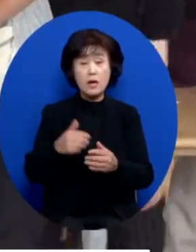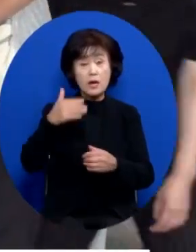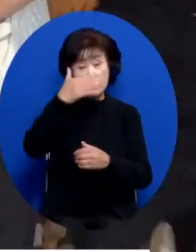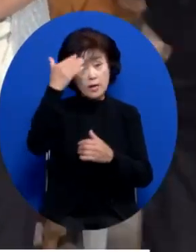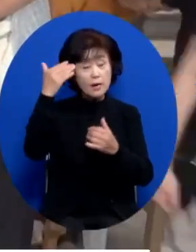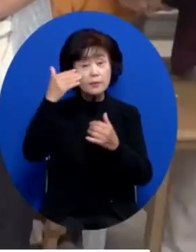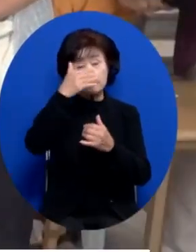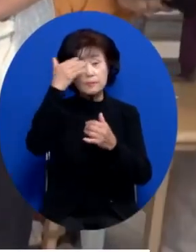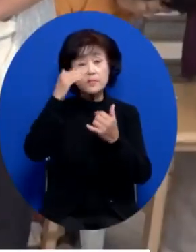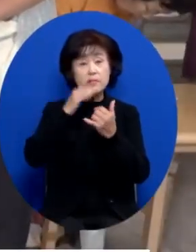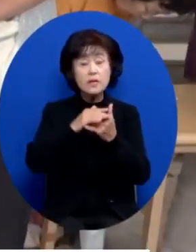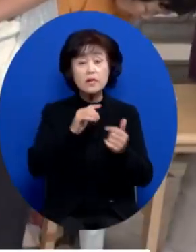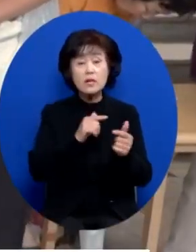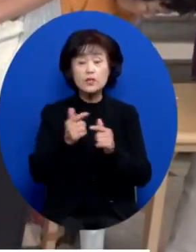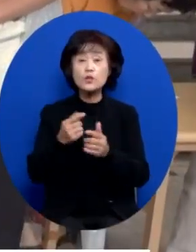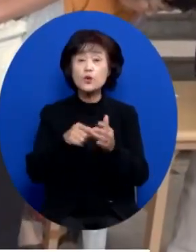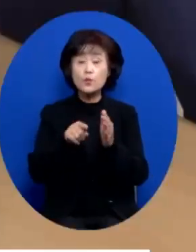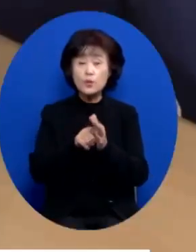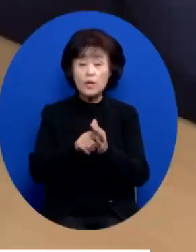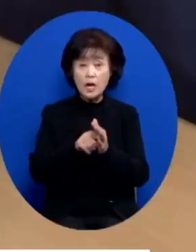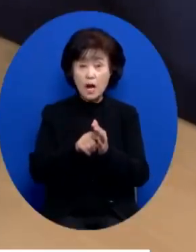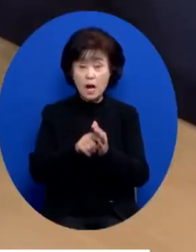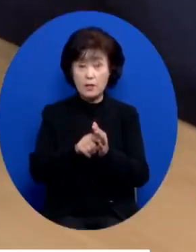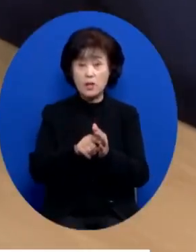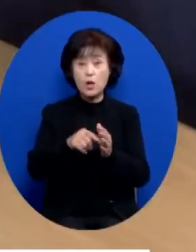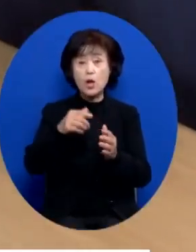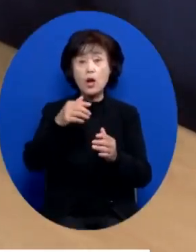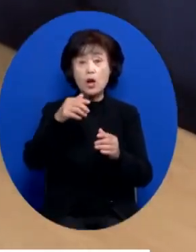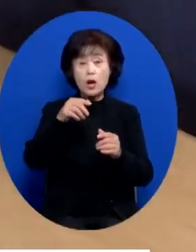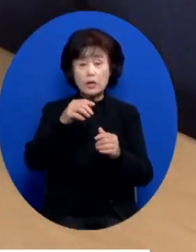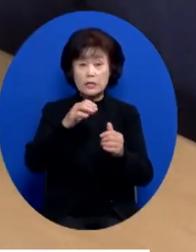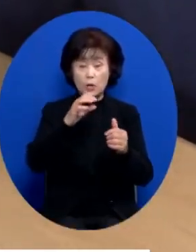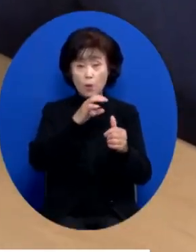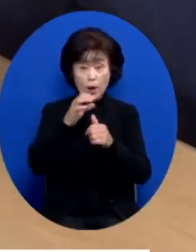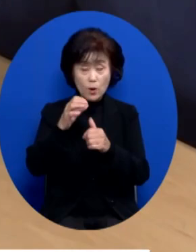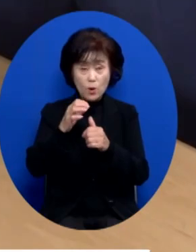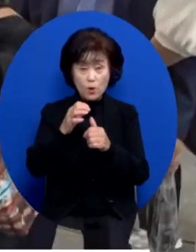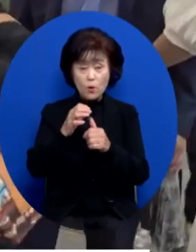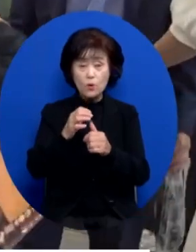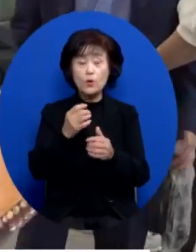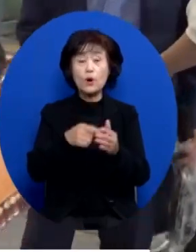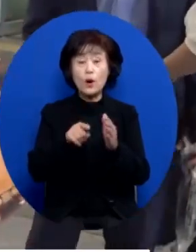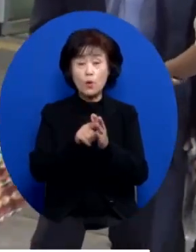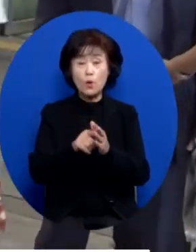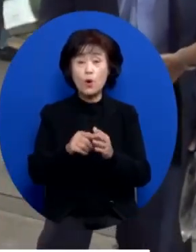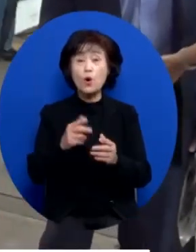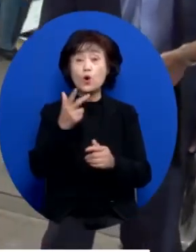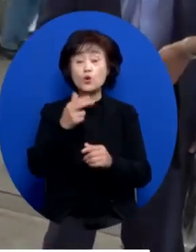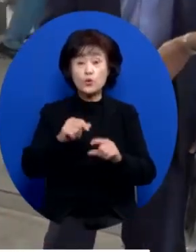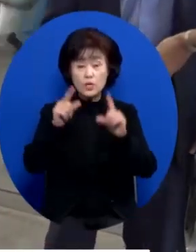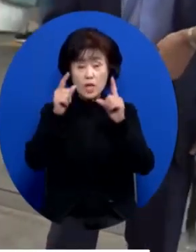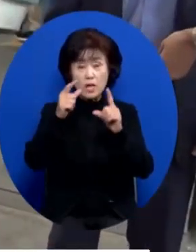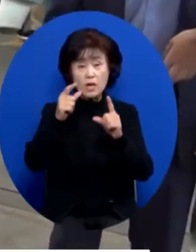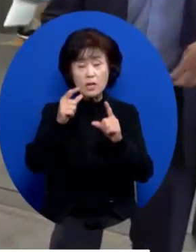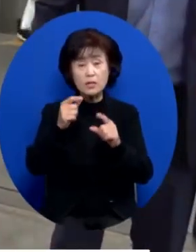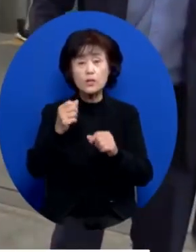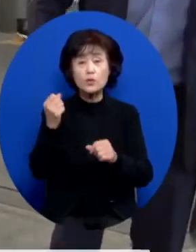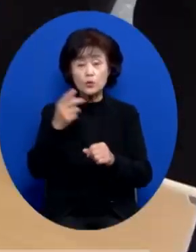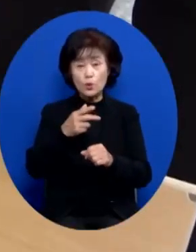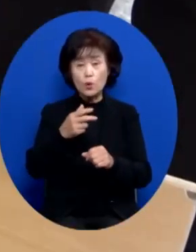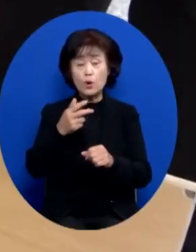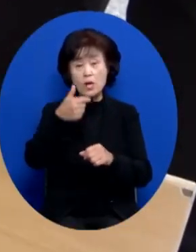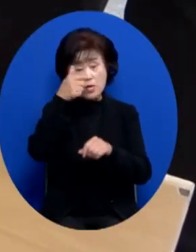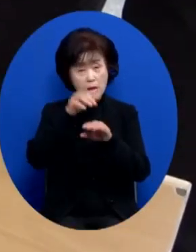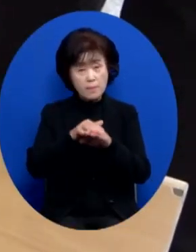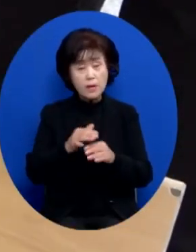위한 돌봄센터로 활용하고 주일 등 종교일에는 상황에 맞게 종교 행사를 진행할 수 있도록 법적